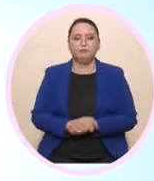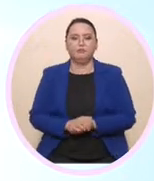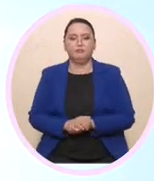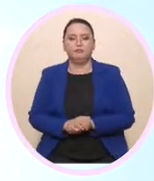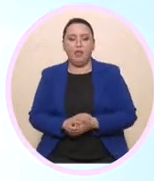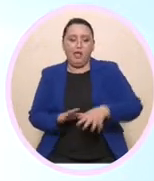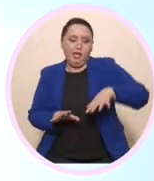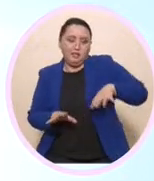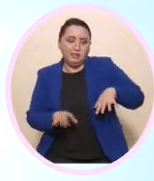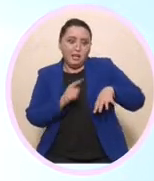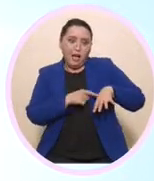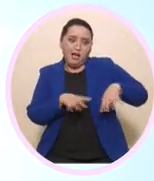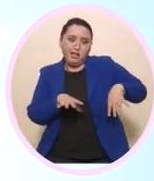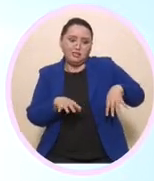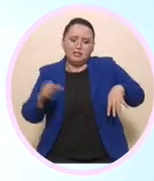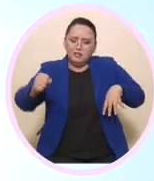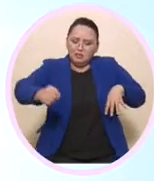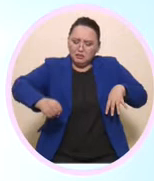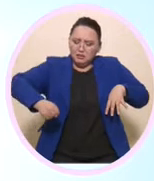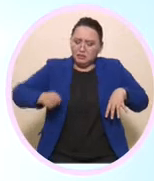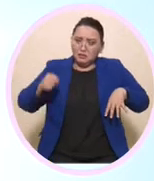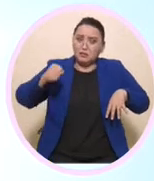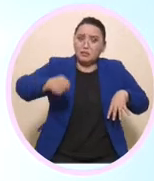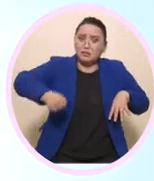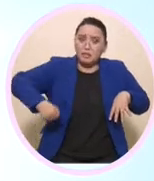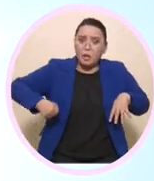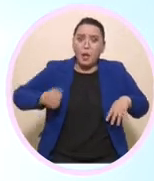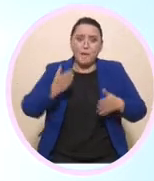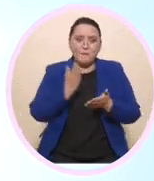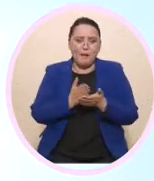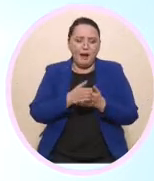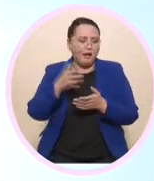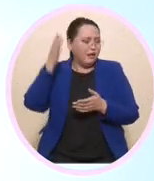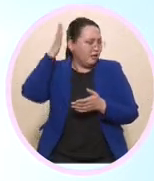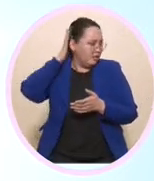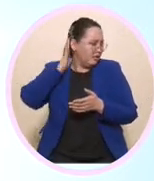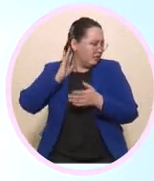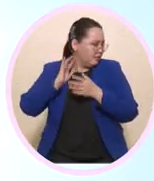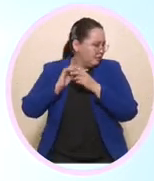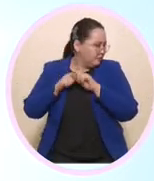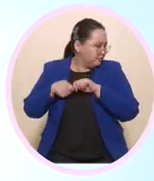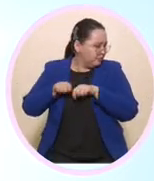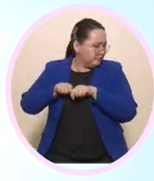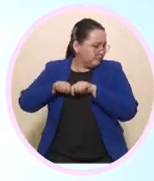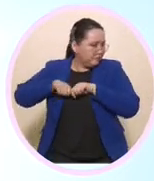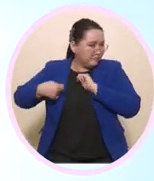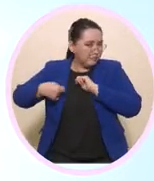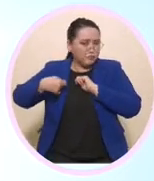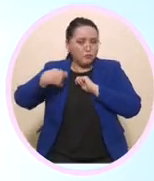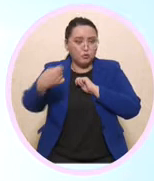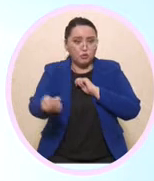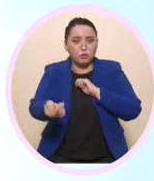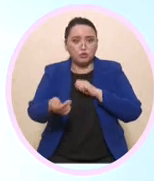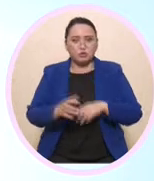Гарныхан шөрмөс татчихад тийм ээ. Шодон буурал гизгнээсээ тастан залуу өгсөн. Дэнж